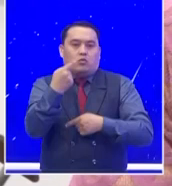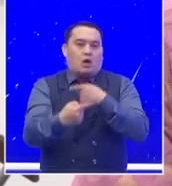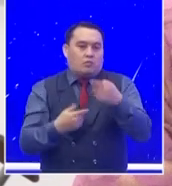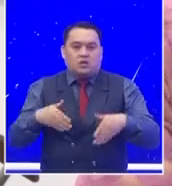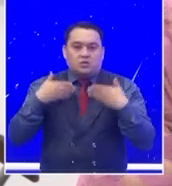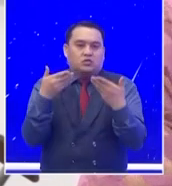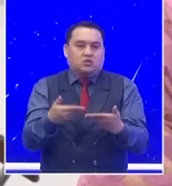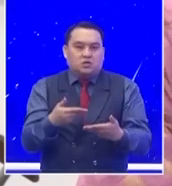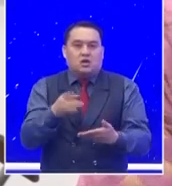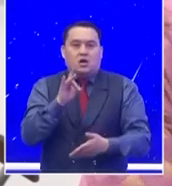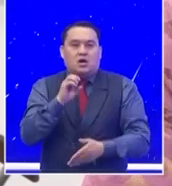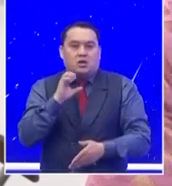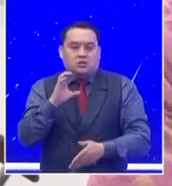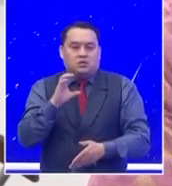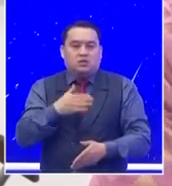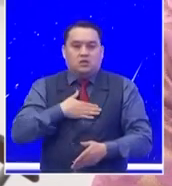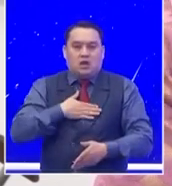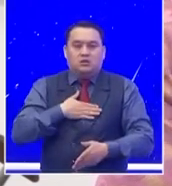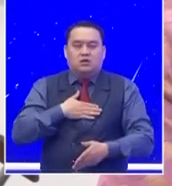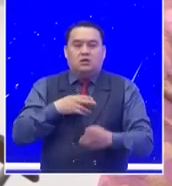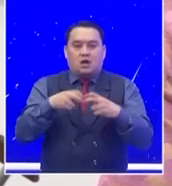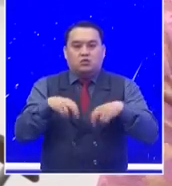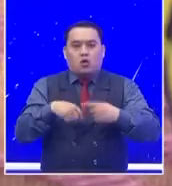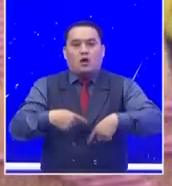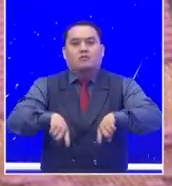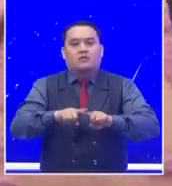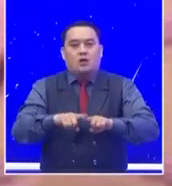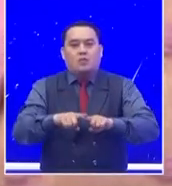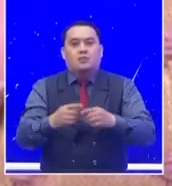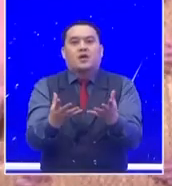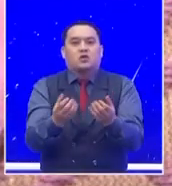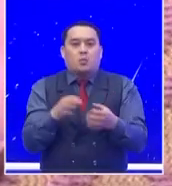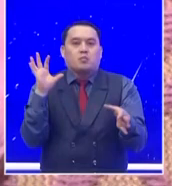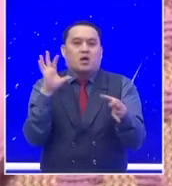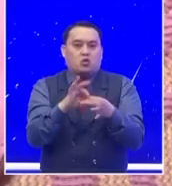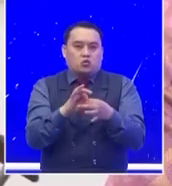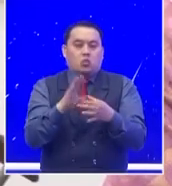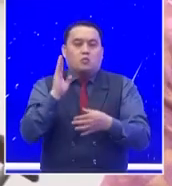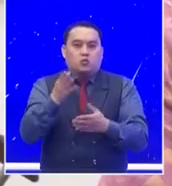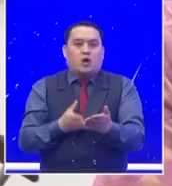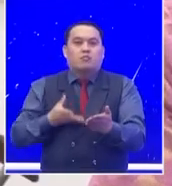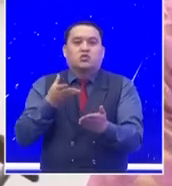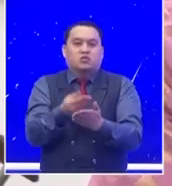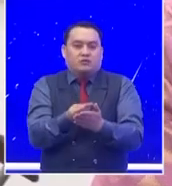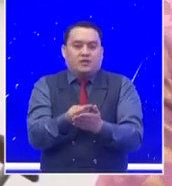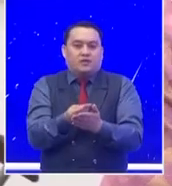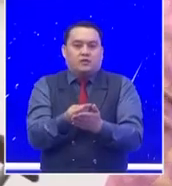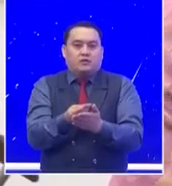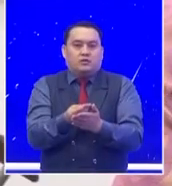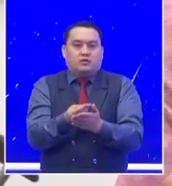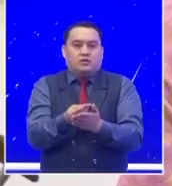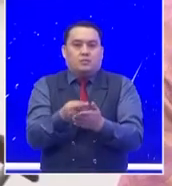в лес и нашего энергоснабжающую организацию при подключении он будет оплачивать за